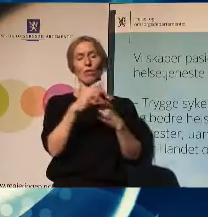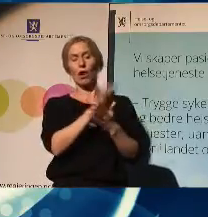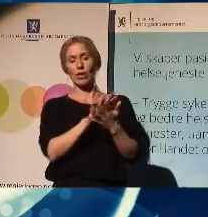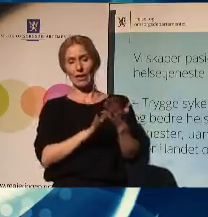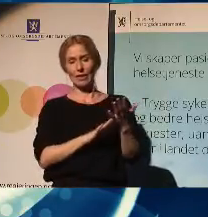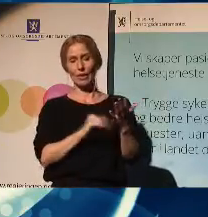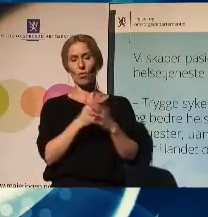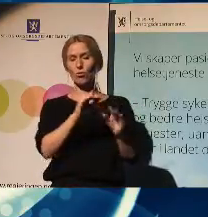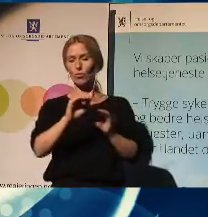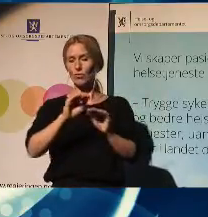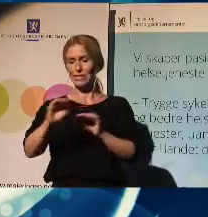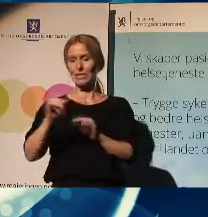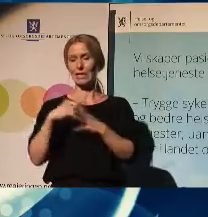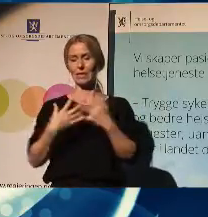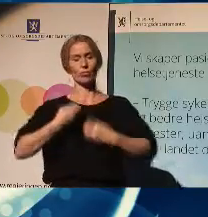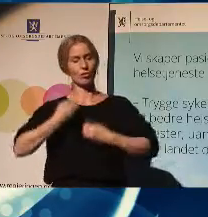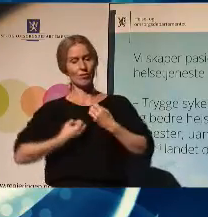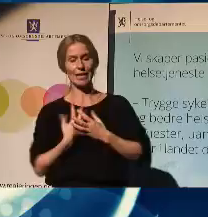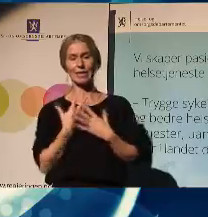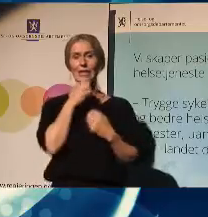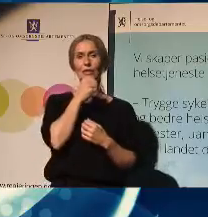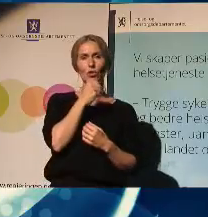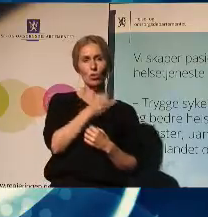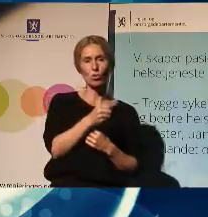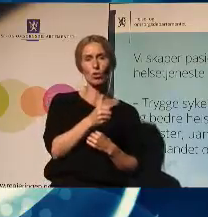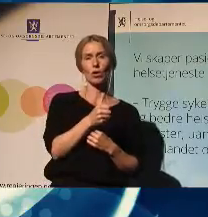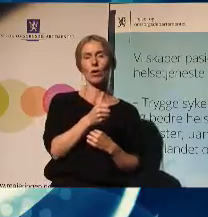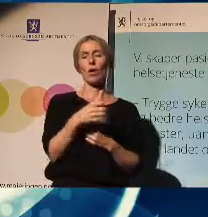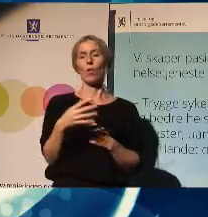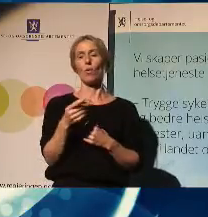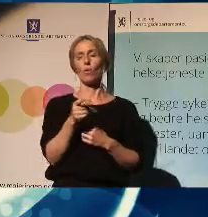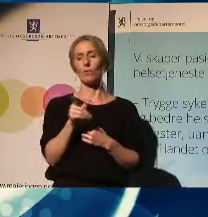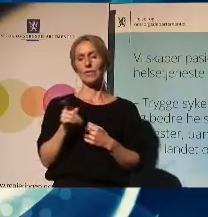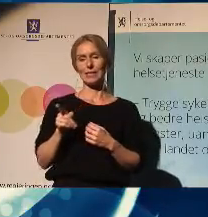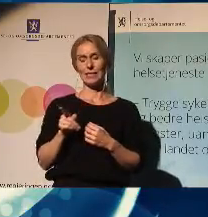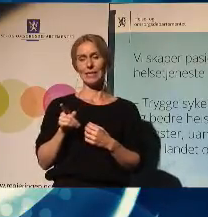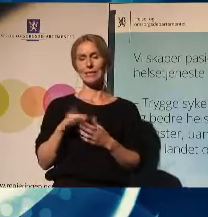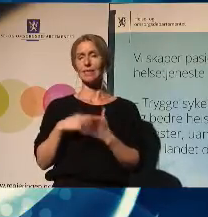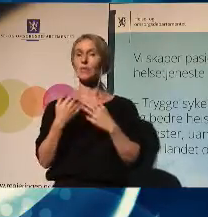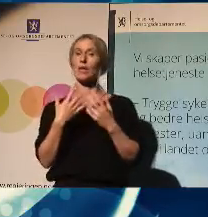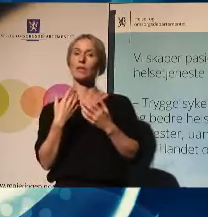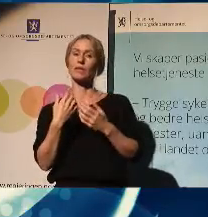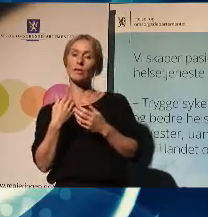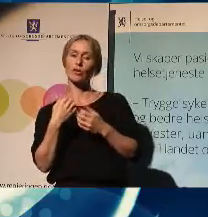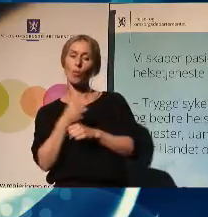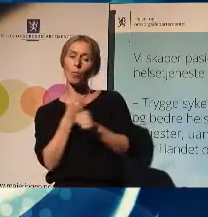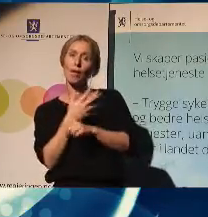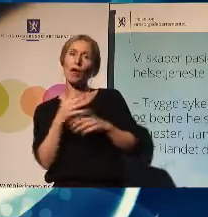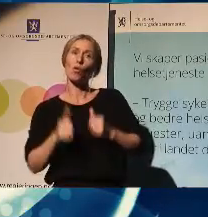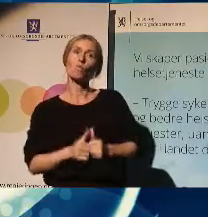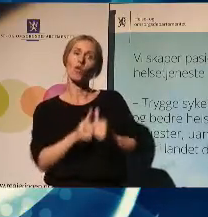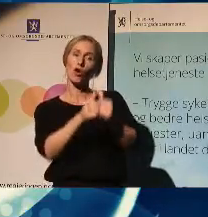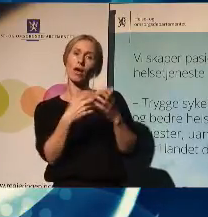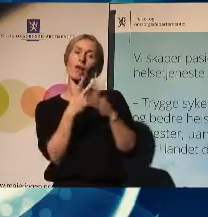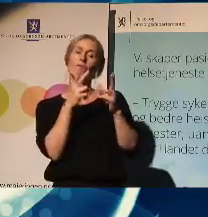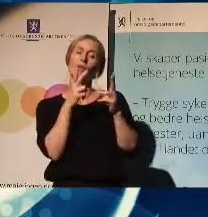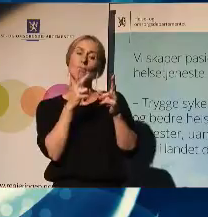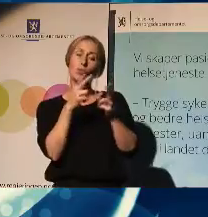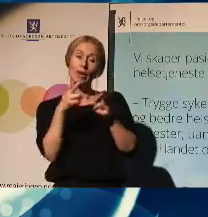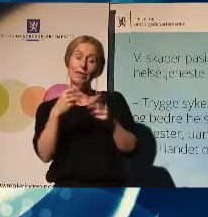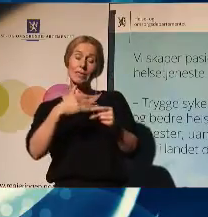og undervisning i motiverende intervju, og der vil de som skal da drive oppfølging av brukerne som